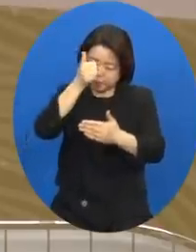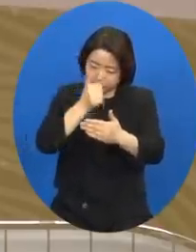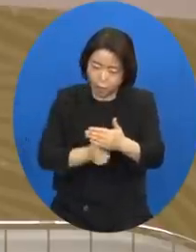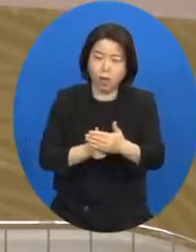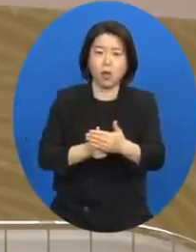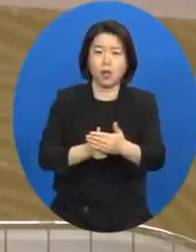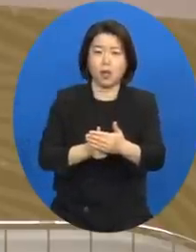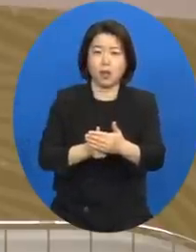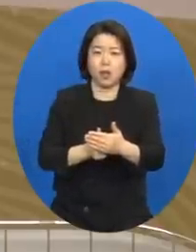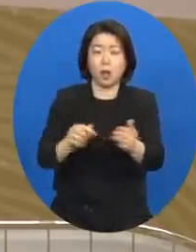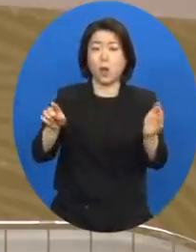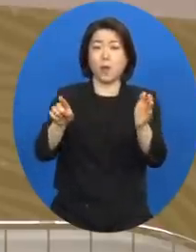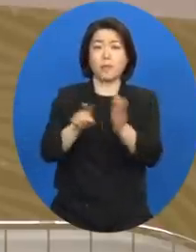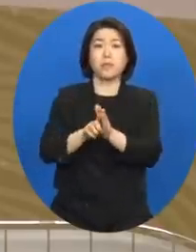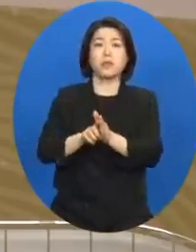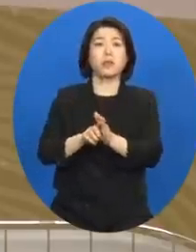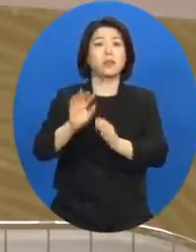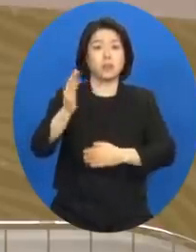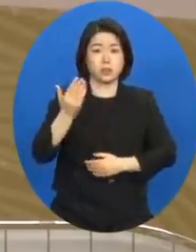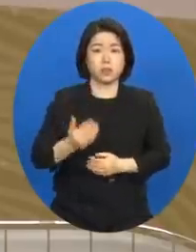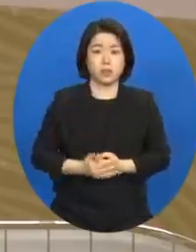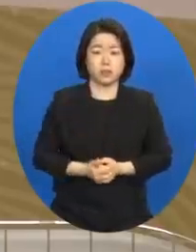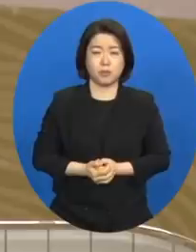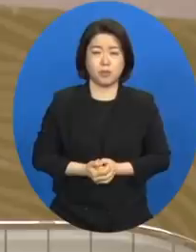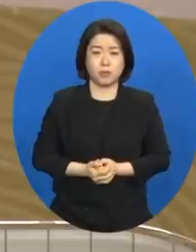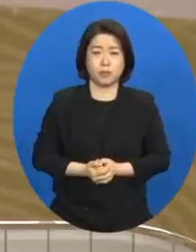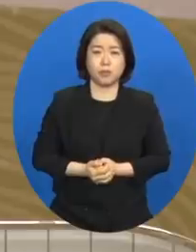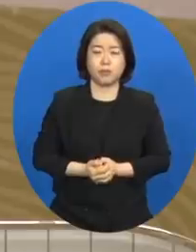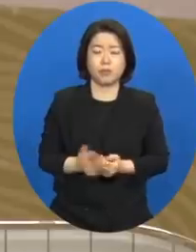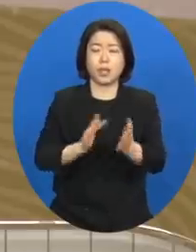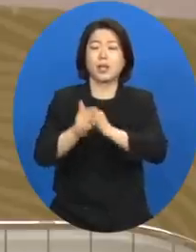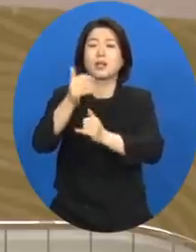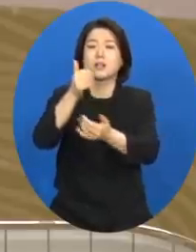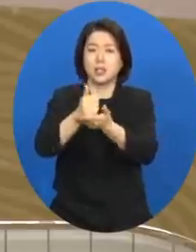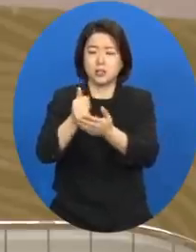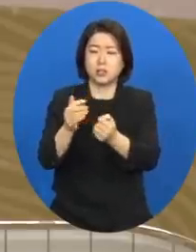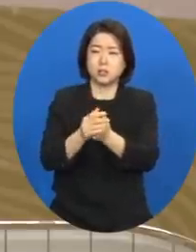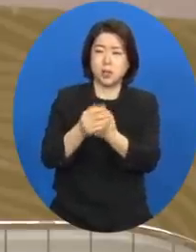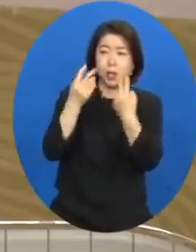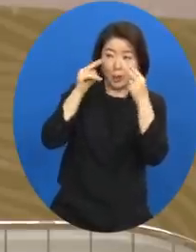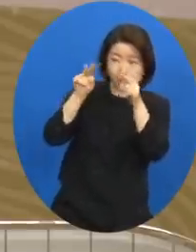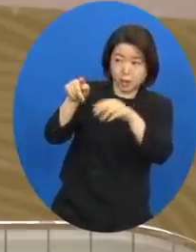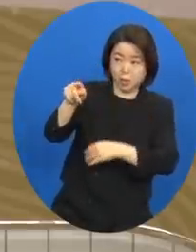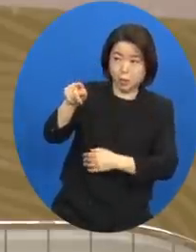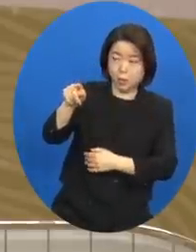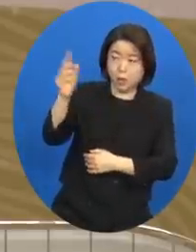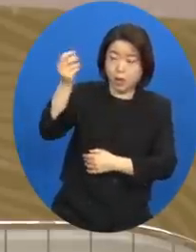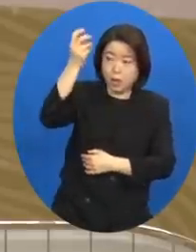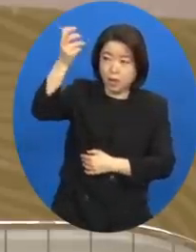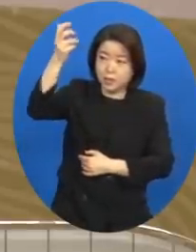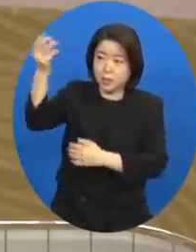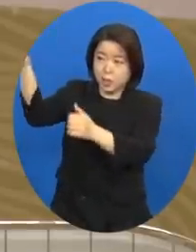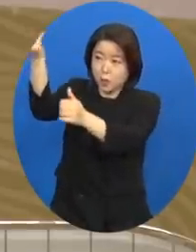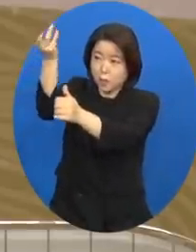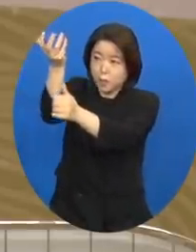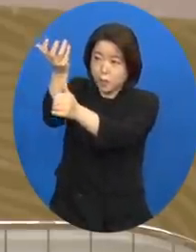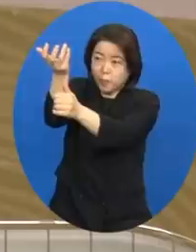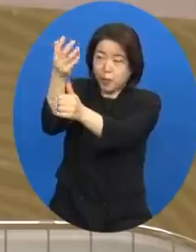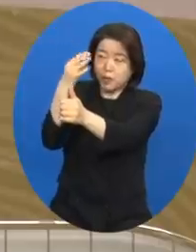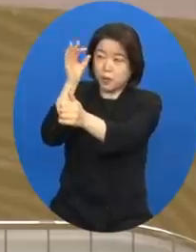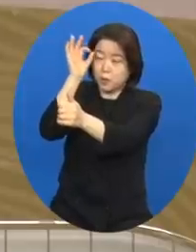것을 믿게 한 사람이에요. 아니, 예수님을 바라보고 성령이 그 머리에 임하시는 것을